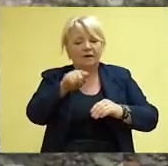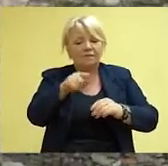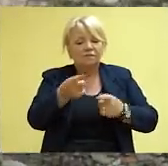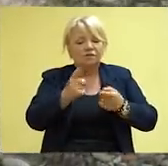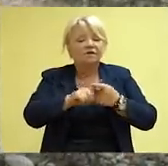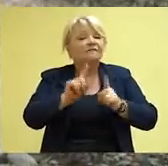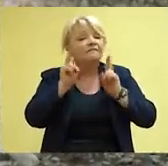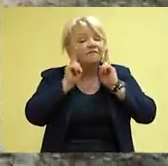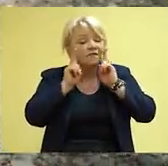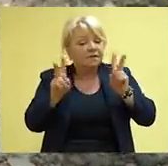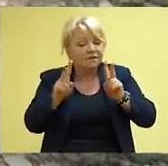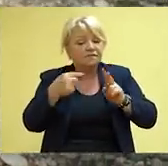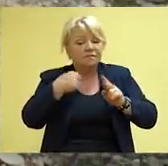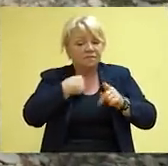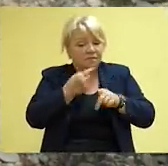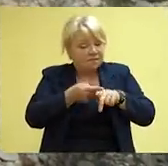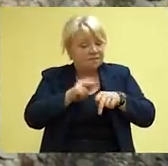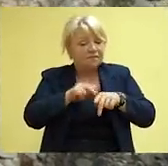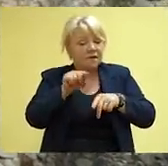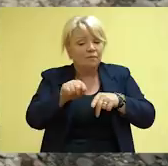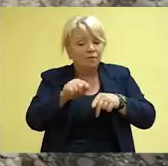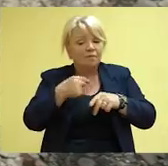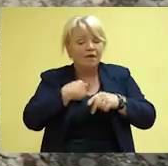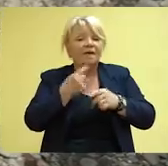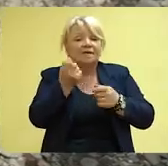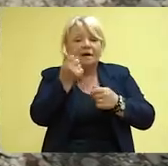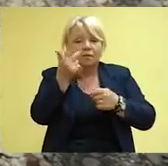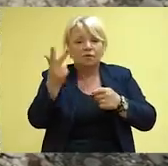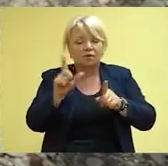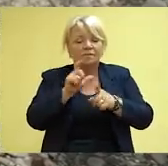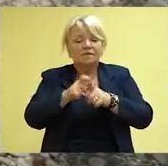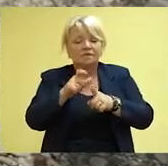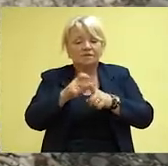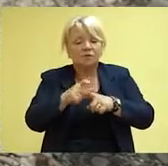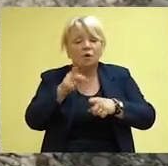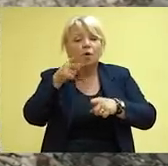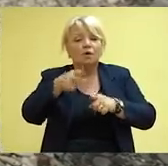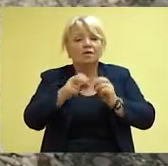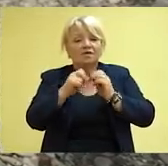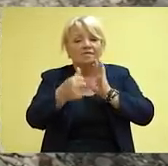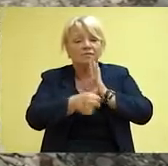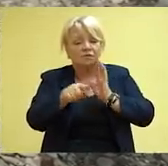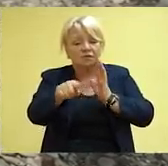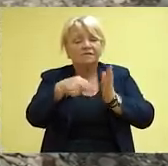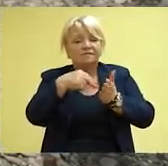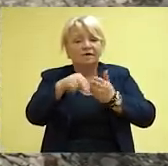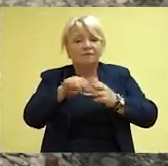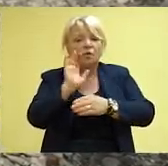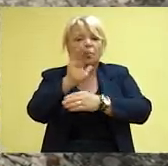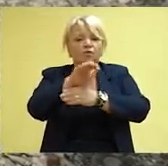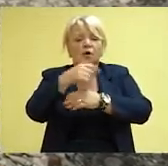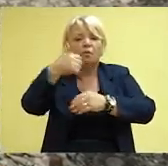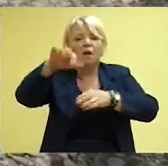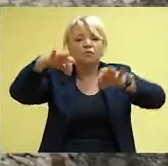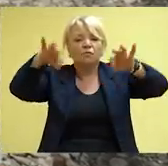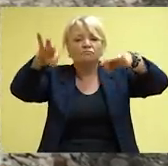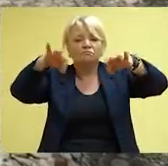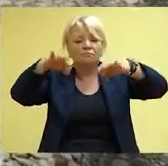და ნუ ვინც არ იცის იმათ გამო კიდე ვიტყვი რა რამოდენიმე სიტყვას. 2016-ში ვიყიდე ეს კუზაო.